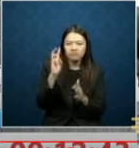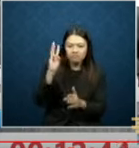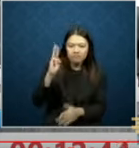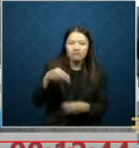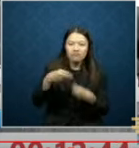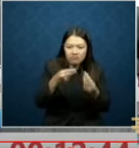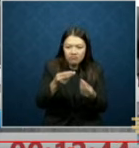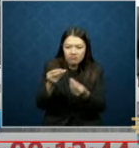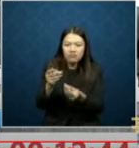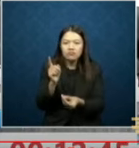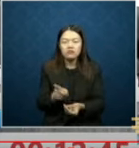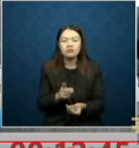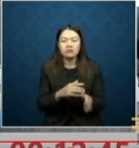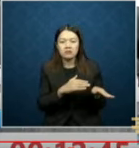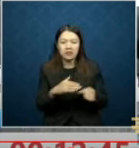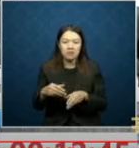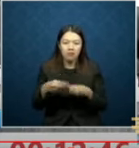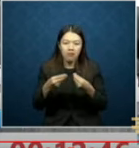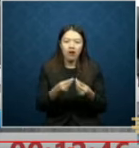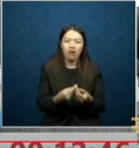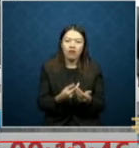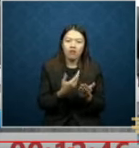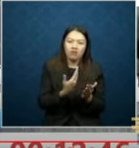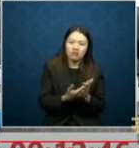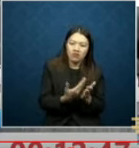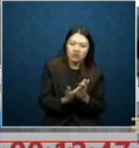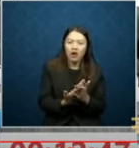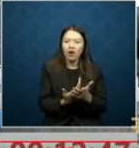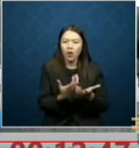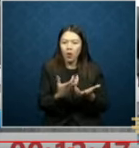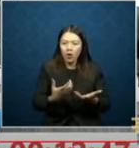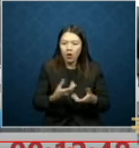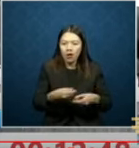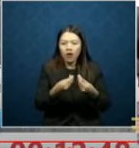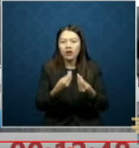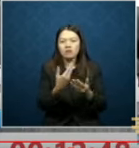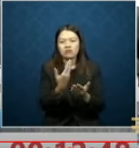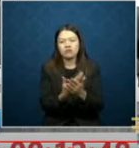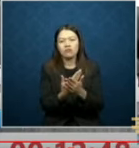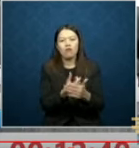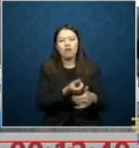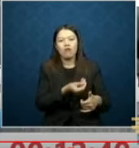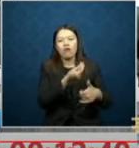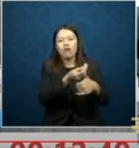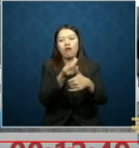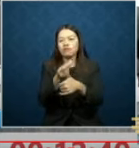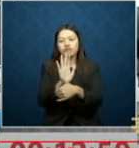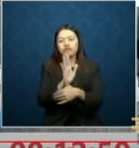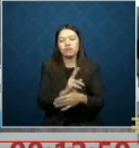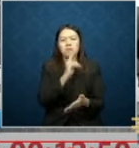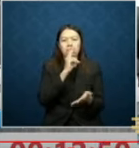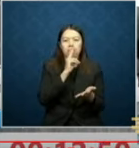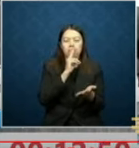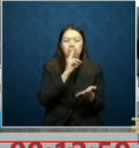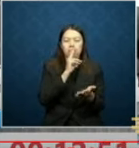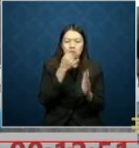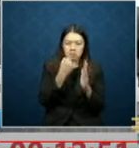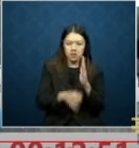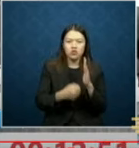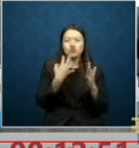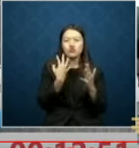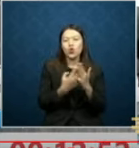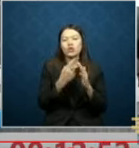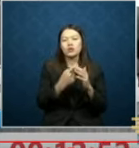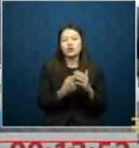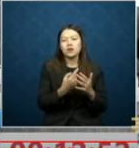จะให้หรือจัดเตรียมเพื่อจะให้ทรัพย์สินหรือผลประโยชน์อื่นใดนั้นอาจคำนวณเป็นเงินได้แก่ผู้ใดฝ่าฝืนมีโทษ 1-10 ปี